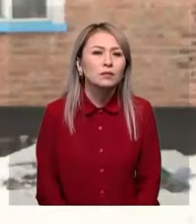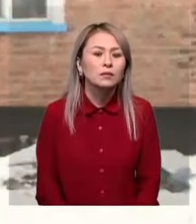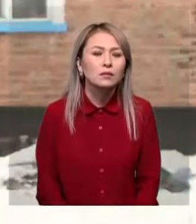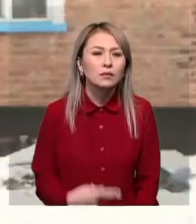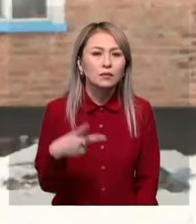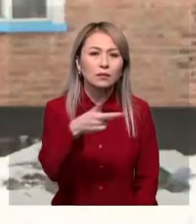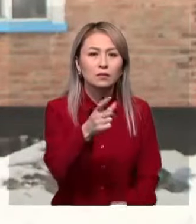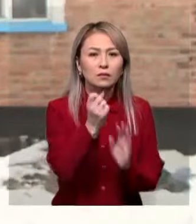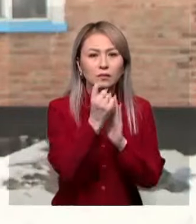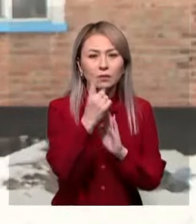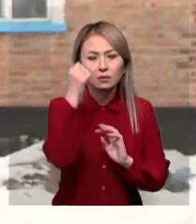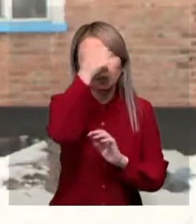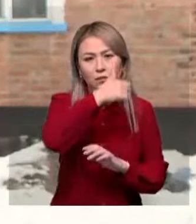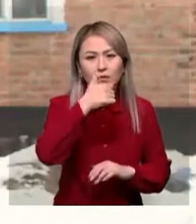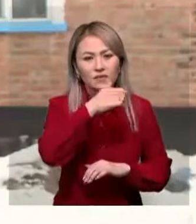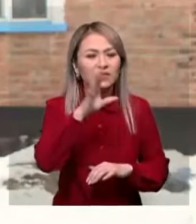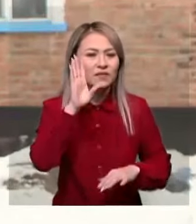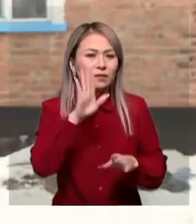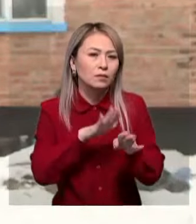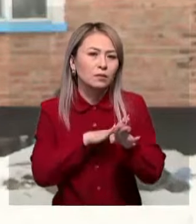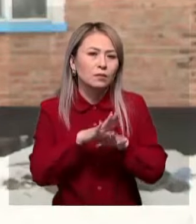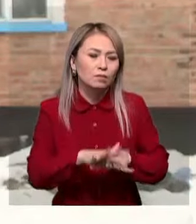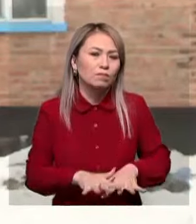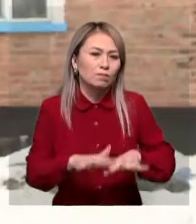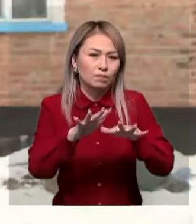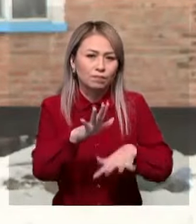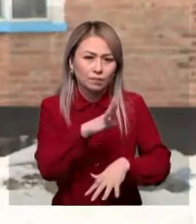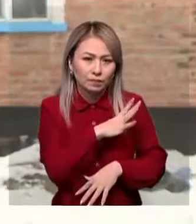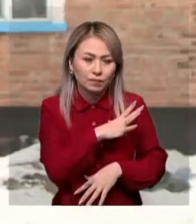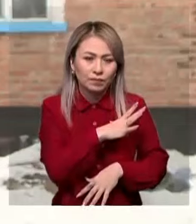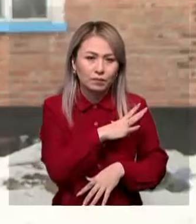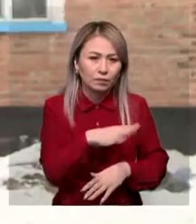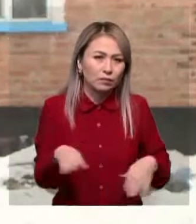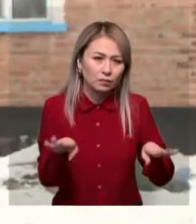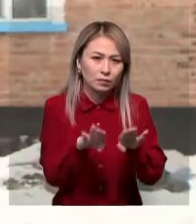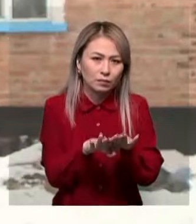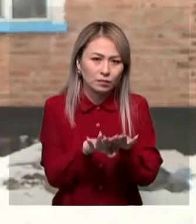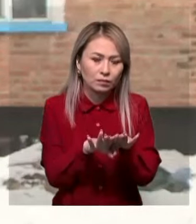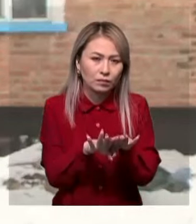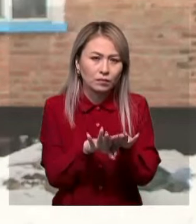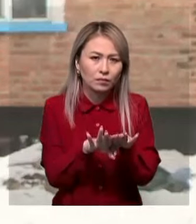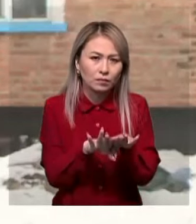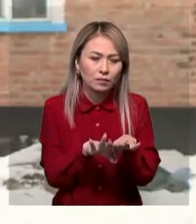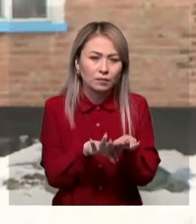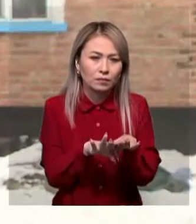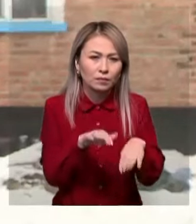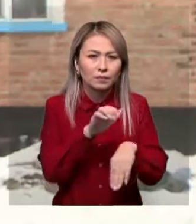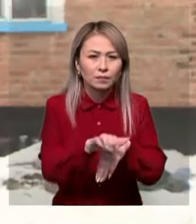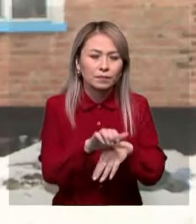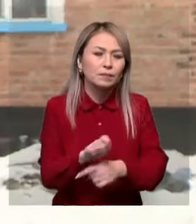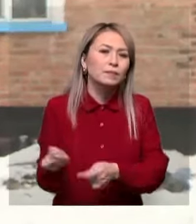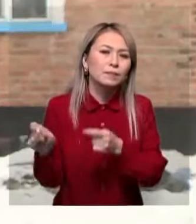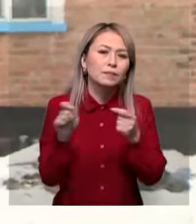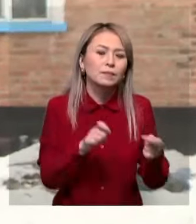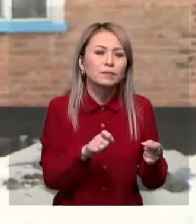жылы бірақ алды ауылды, ауылға дейін бірақ келді су. Онда да сол экскаватор әкеп